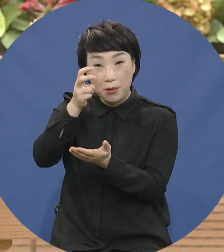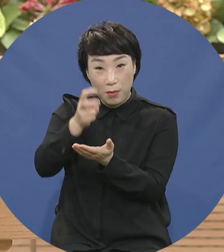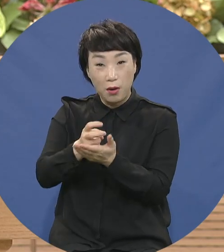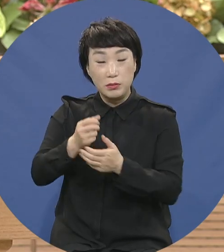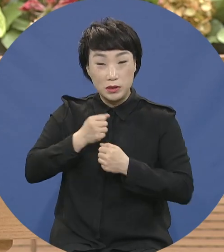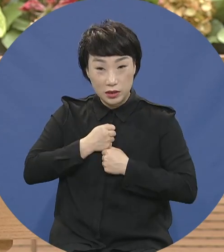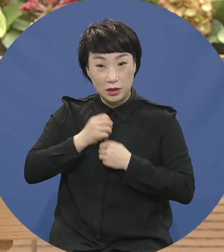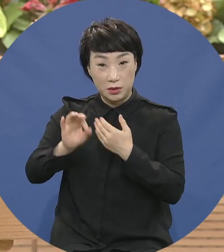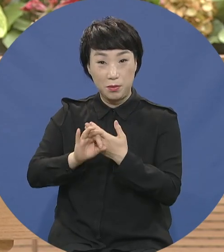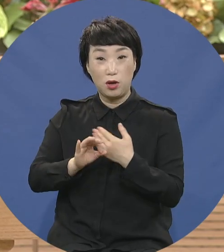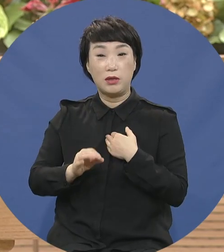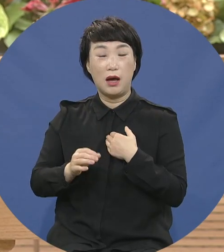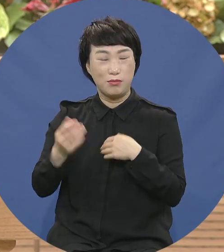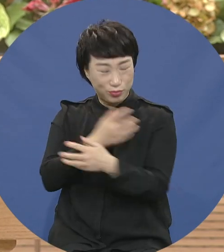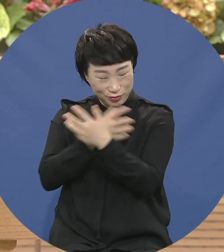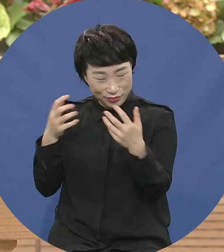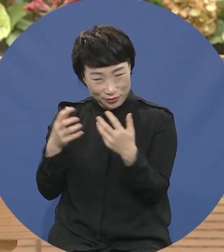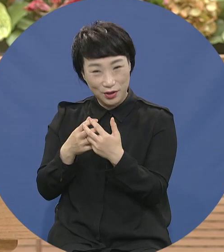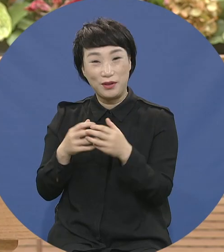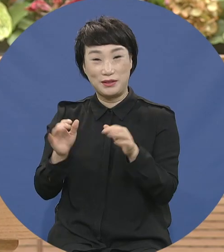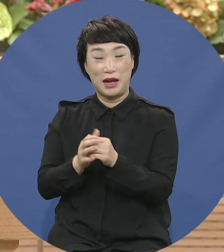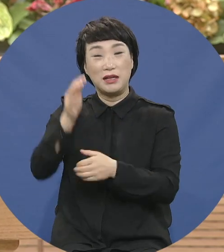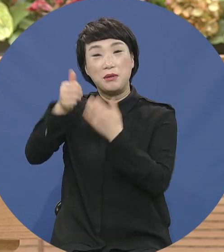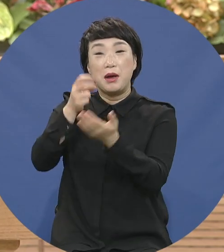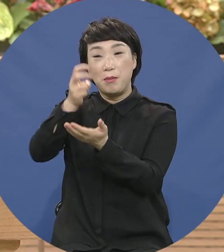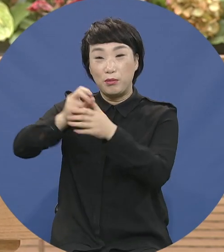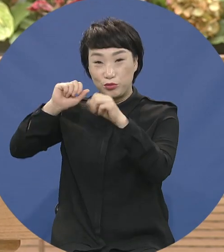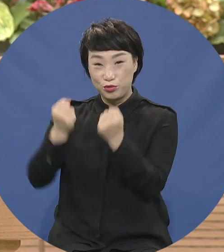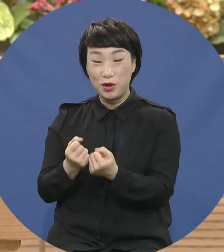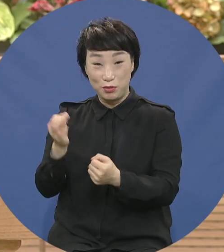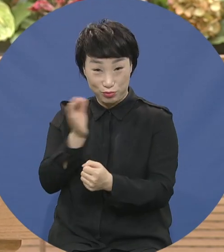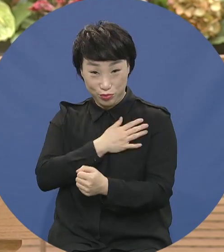법을 지키면 풍요로워, 법을 지키면